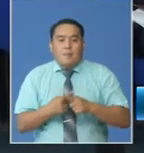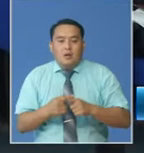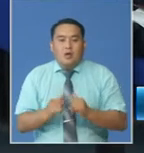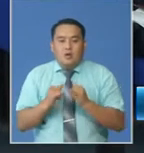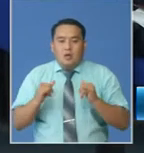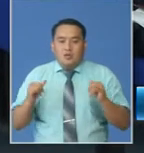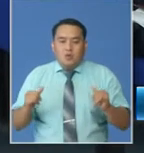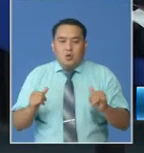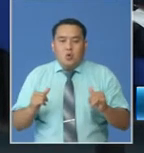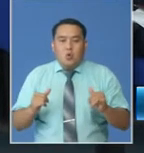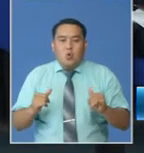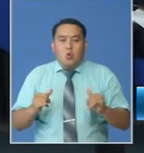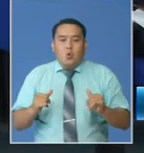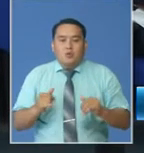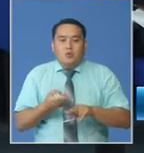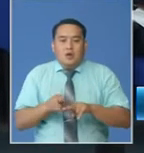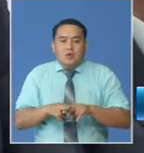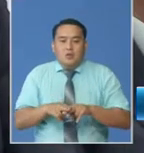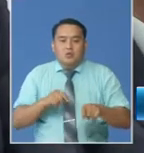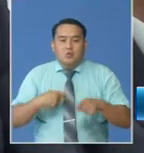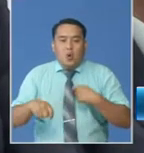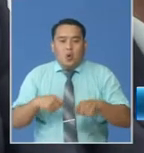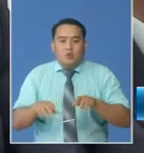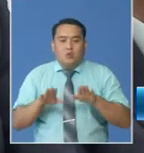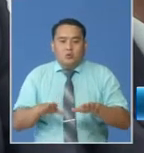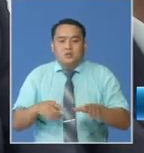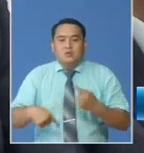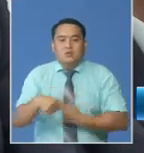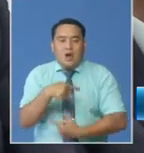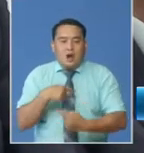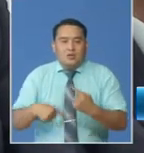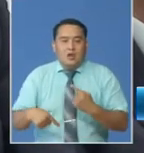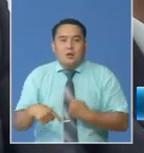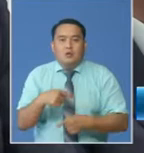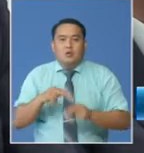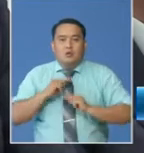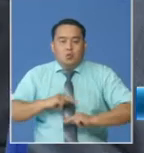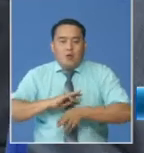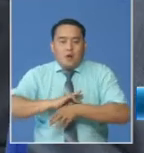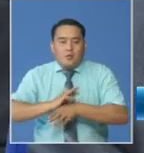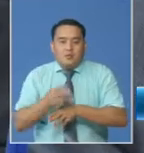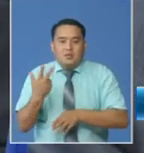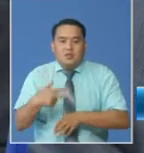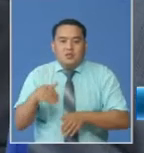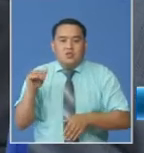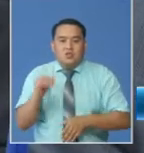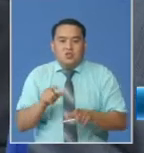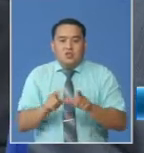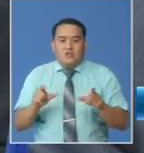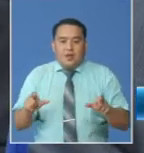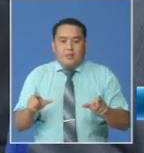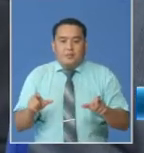динамика заметна и на рынке труда. На сегодня только в сфере малого и среднего бизнеса трудоустроено около 30 тысяч